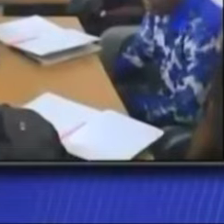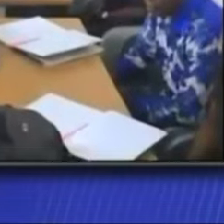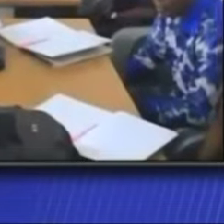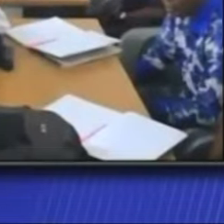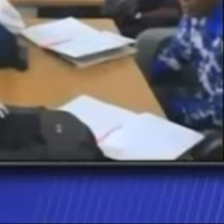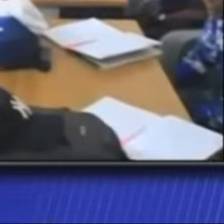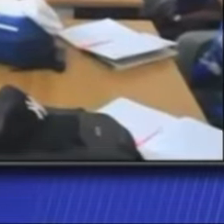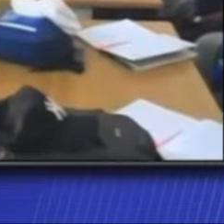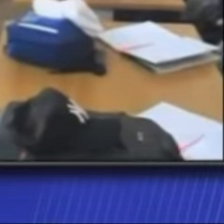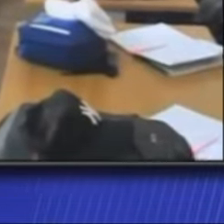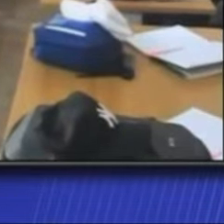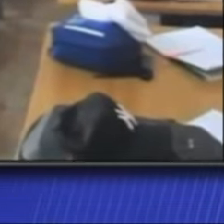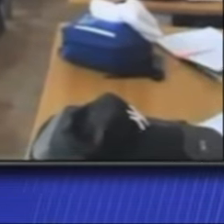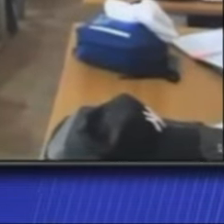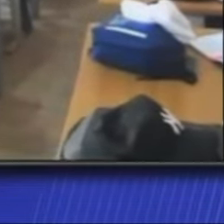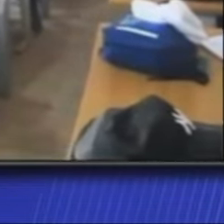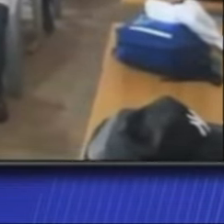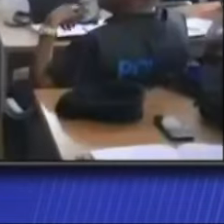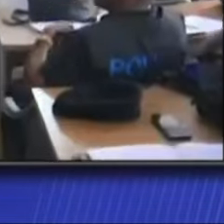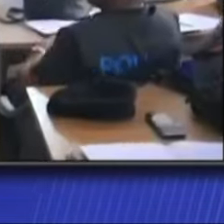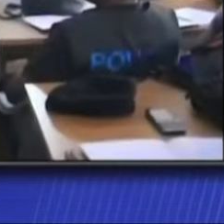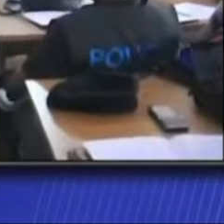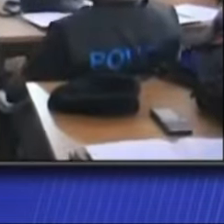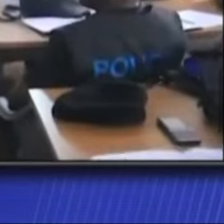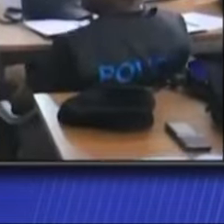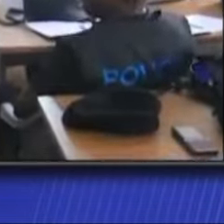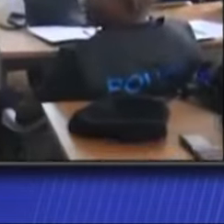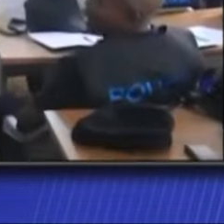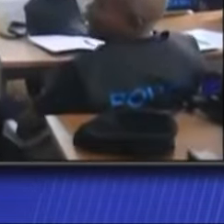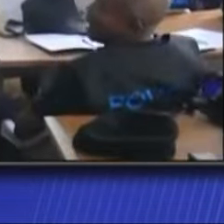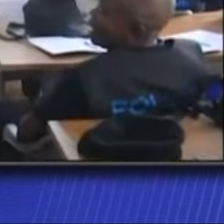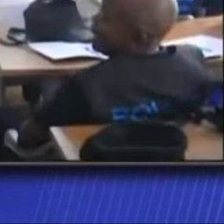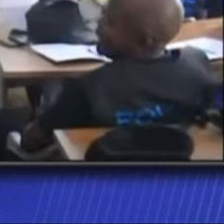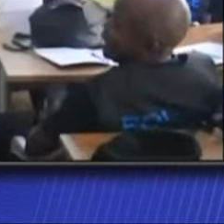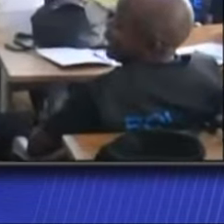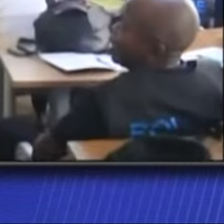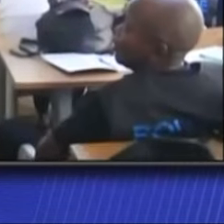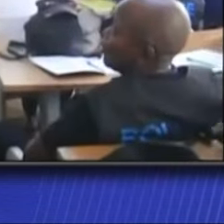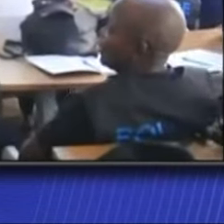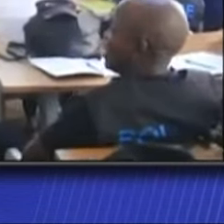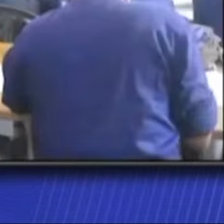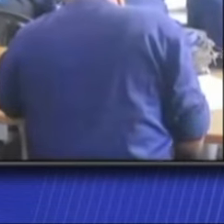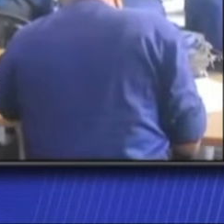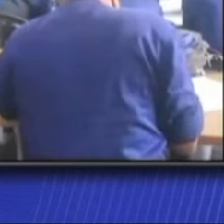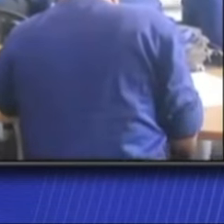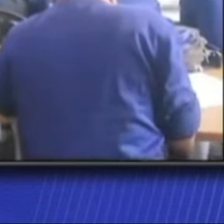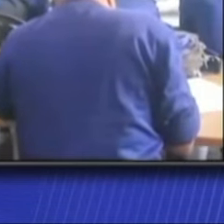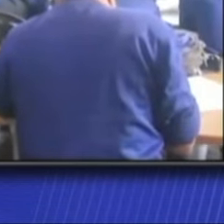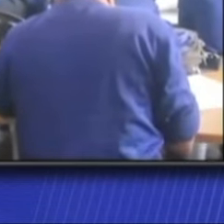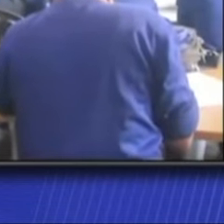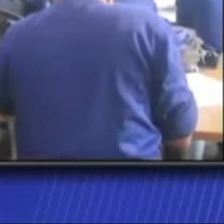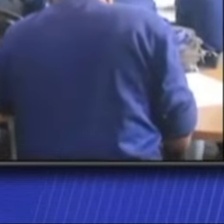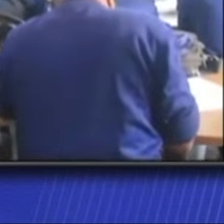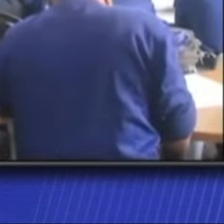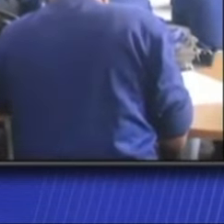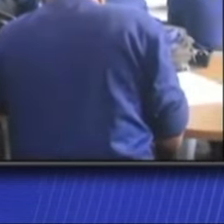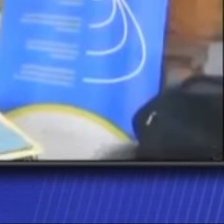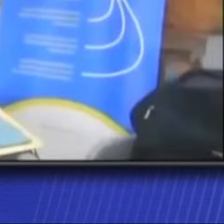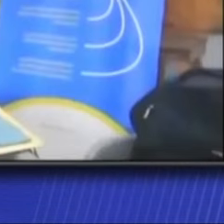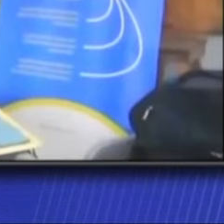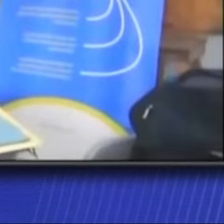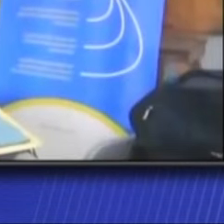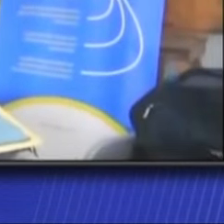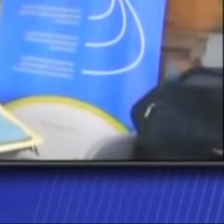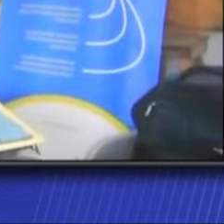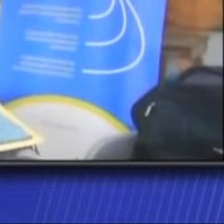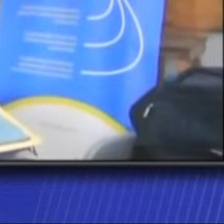la police scientifique et technique, suivent une formation spéciale. Nous irons à Mbandaka, province de l'Équateur, pour plus de